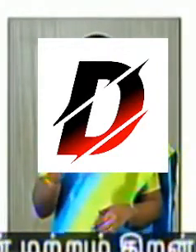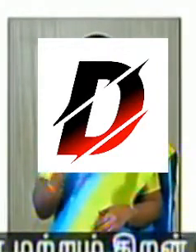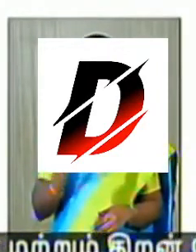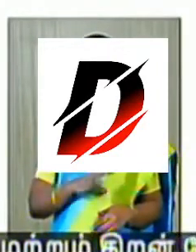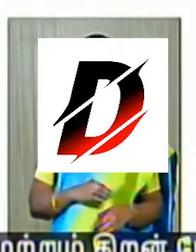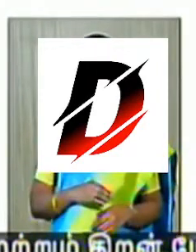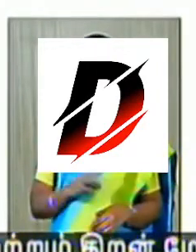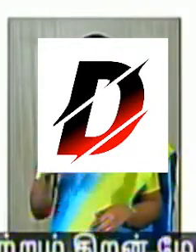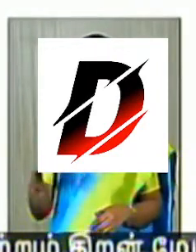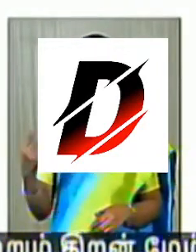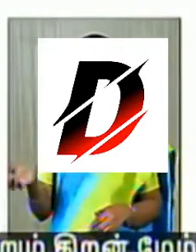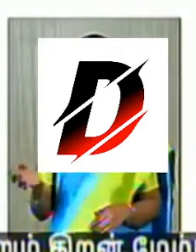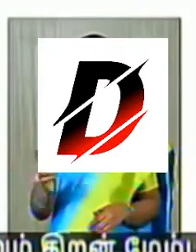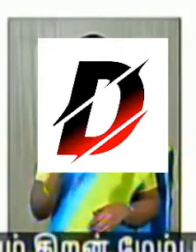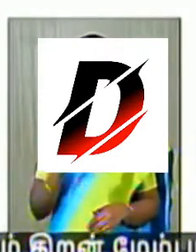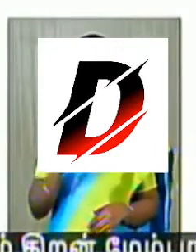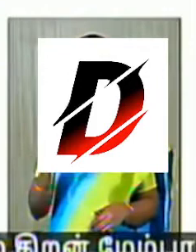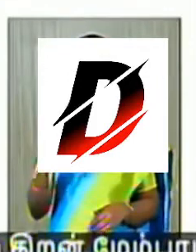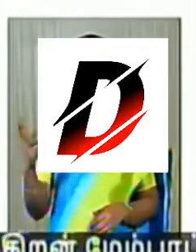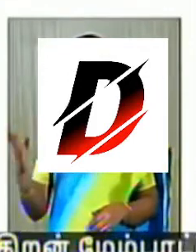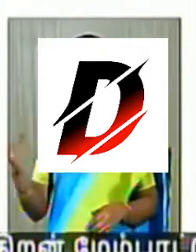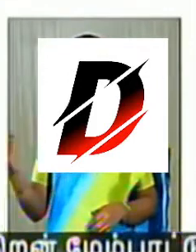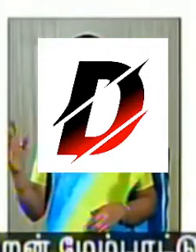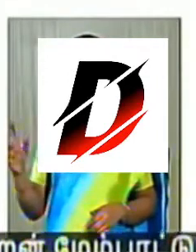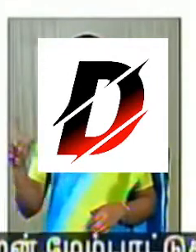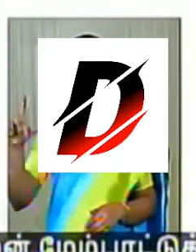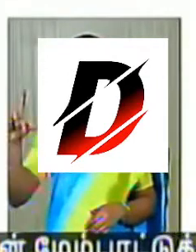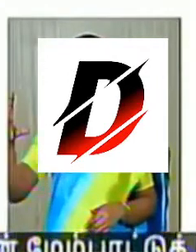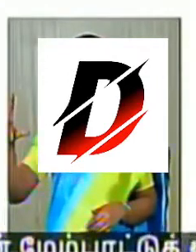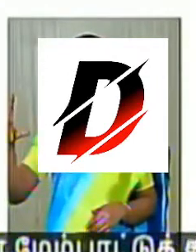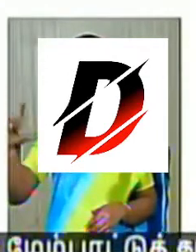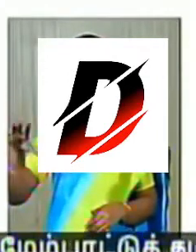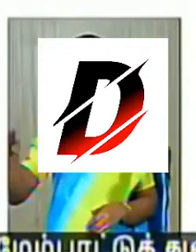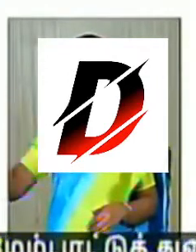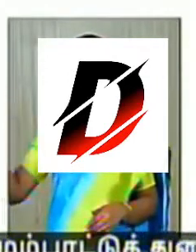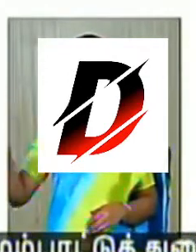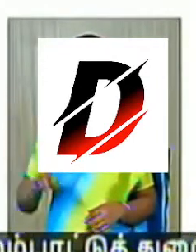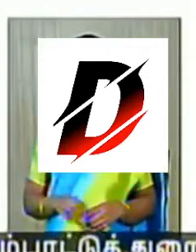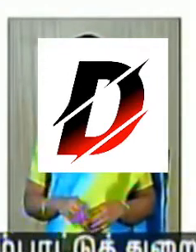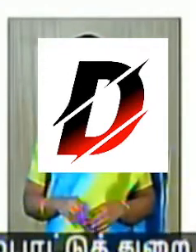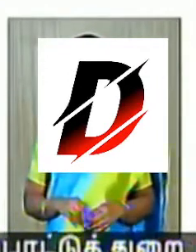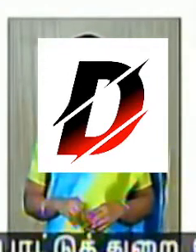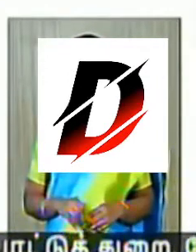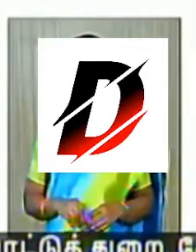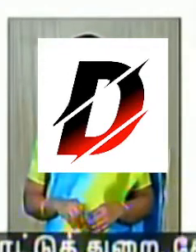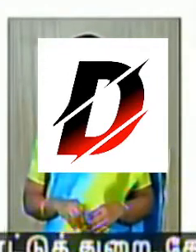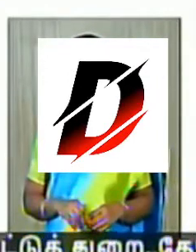-1, -2, -3, -4, -5 எடுத்துக்கலாம். இந்த பக்கம் 1, 2, 3, 4, 5 எடுத்துக்கலாம். 6, 7 வரைக்கும் எடுத்துக்கணும். நம்ம